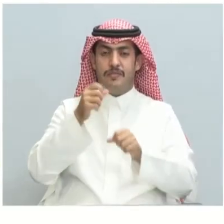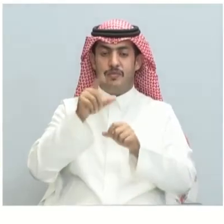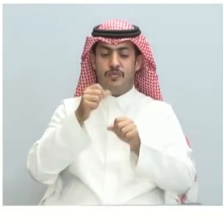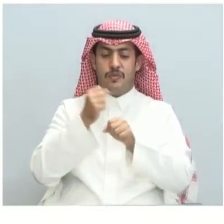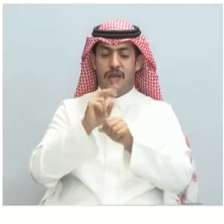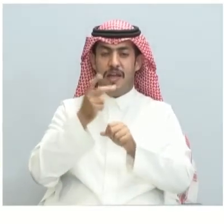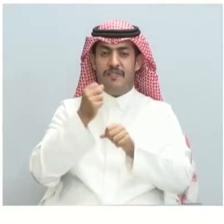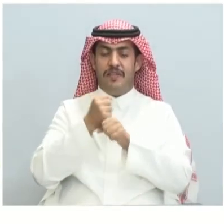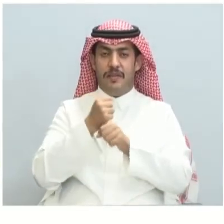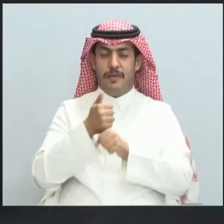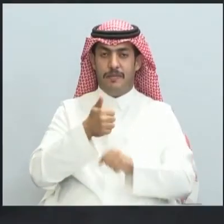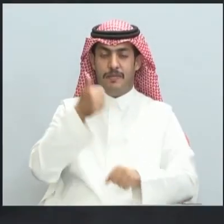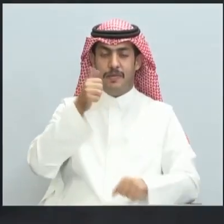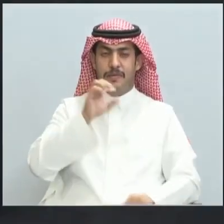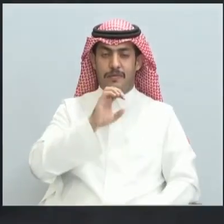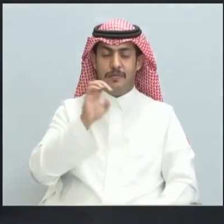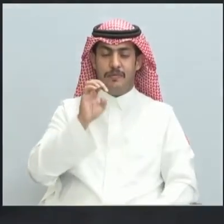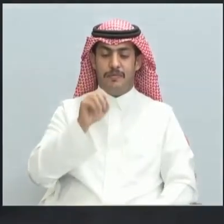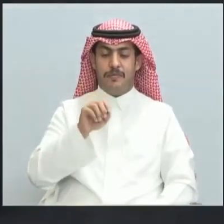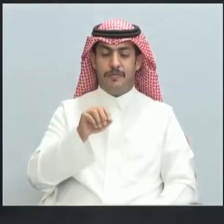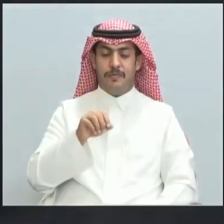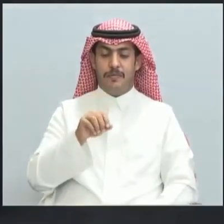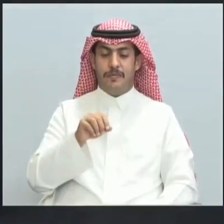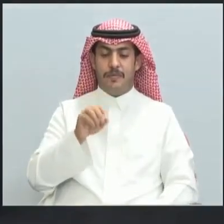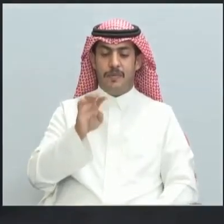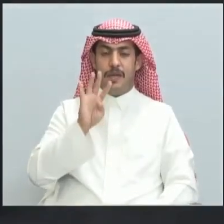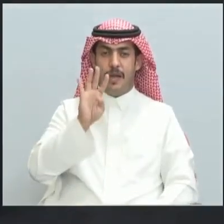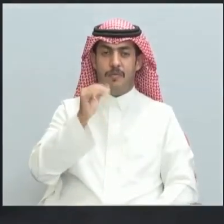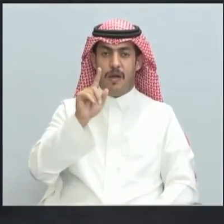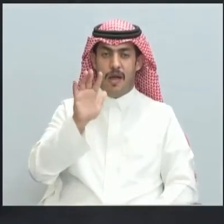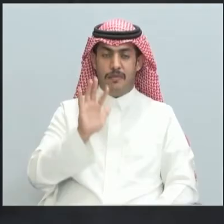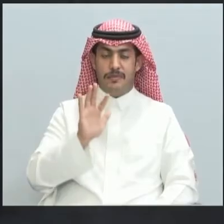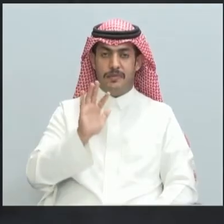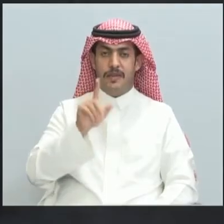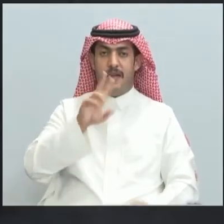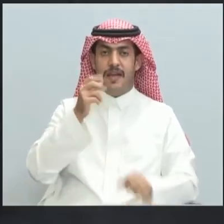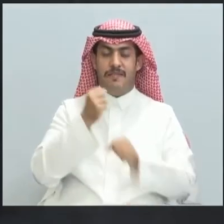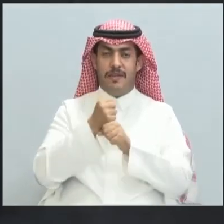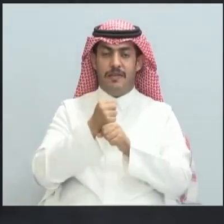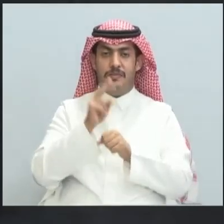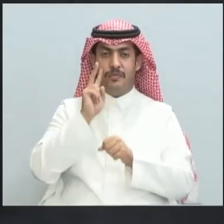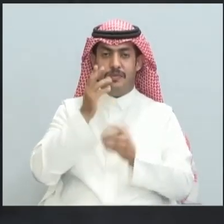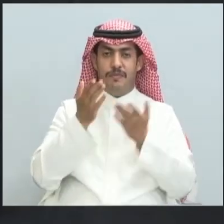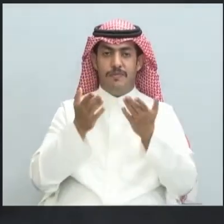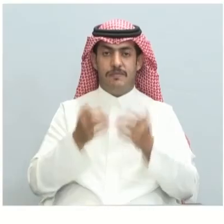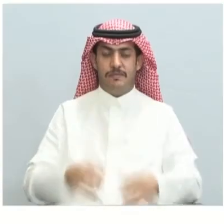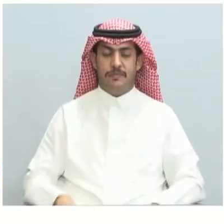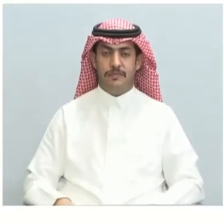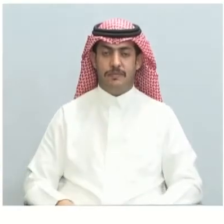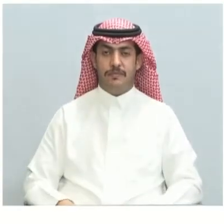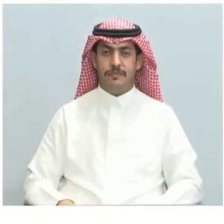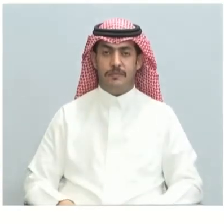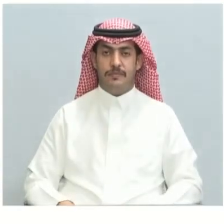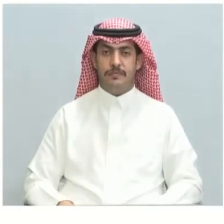غير فعلي هل تستطيعون كتابه اربعه وخمس في صوره كسره غير فعلي تفضل يا مبدعين